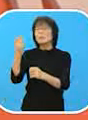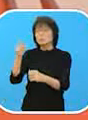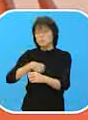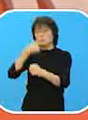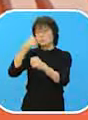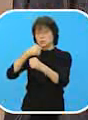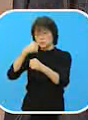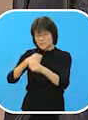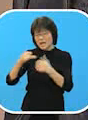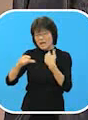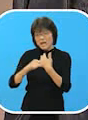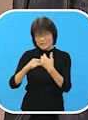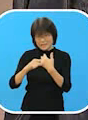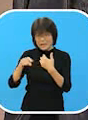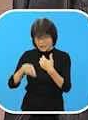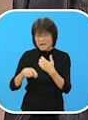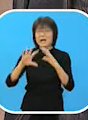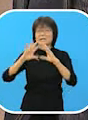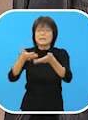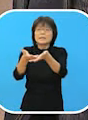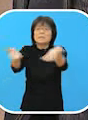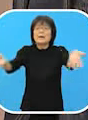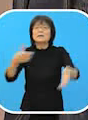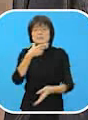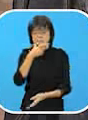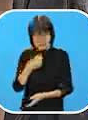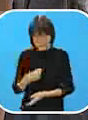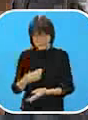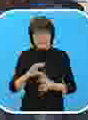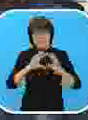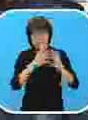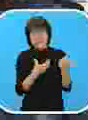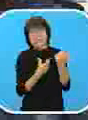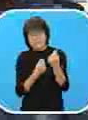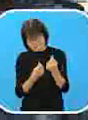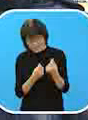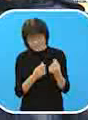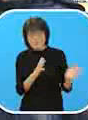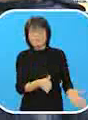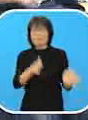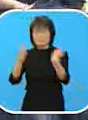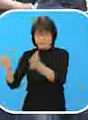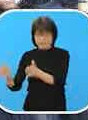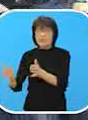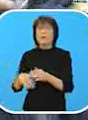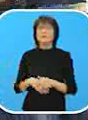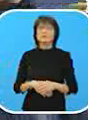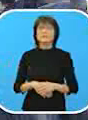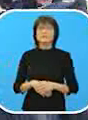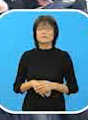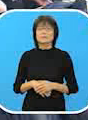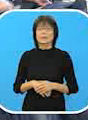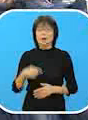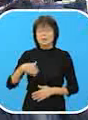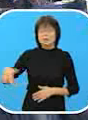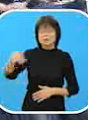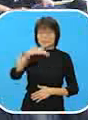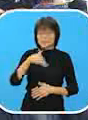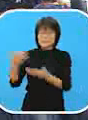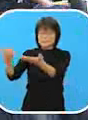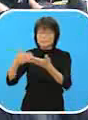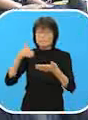秋田から全世界に発信したいと思っています、 うん、世界ですよ。それでは行きましょうか。我